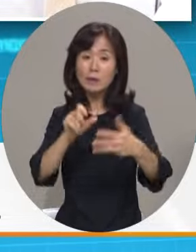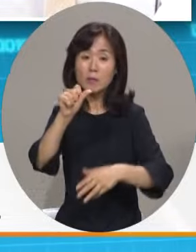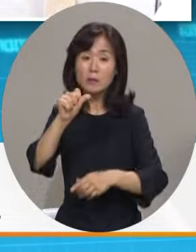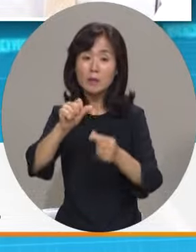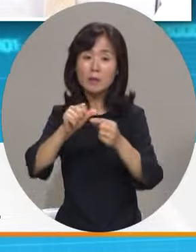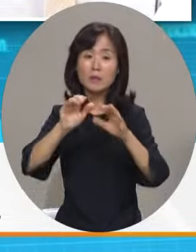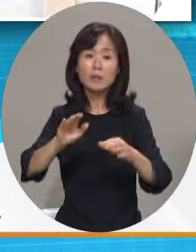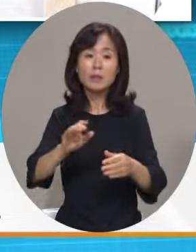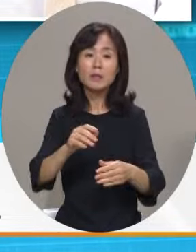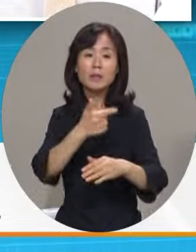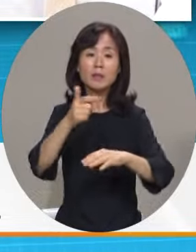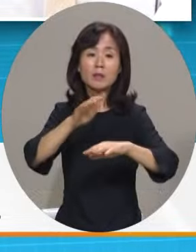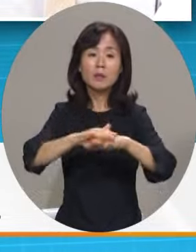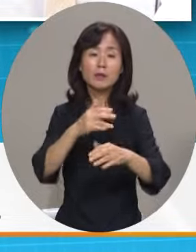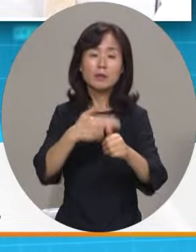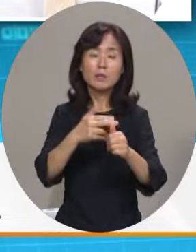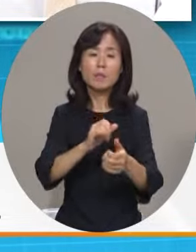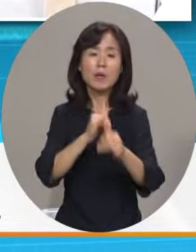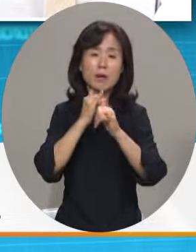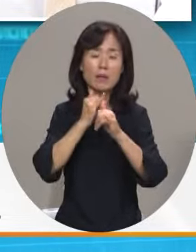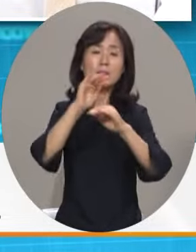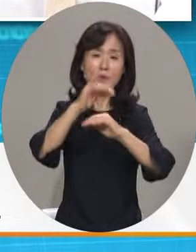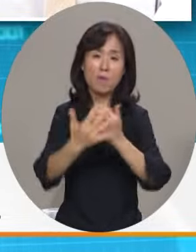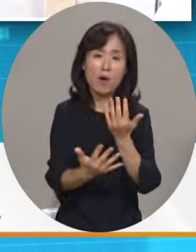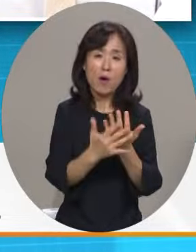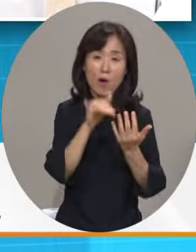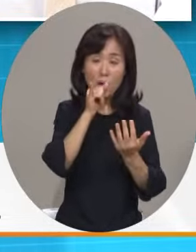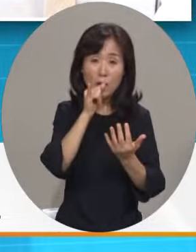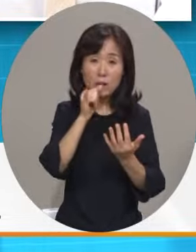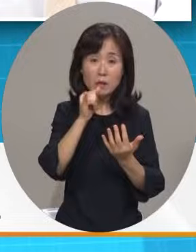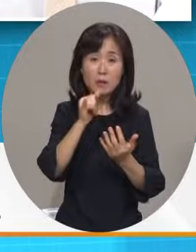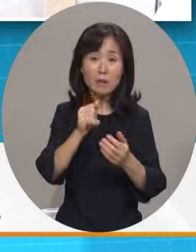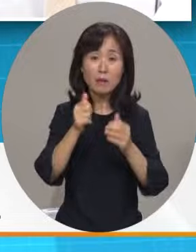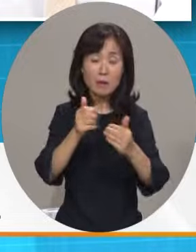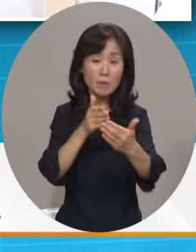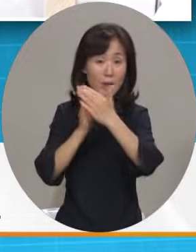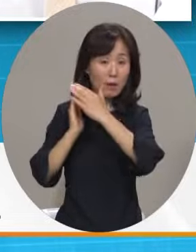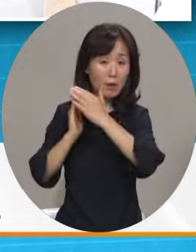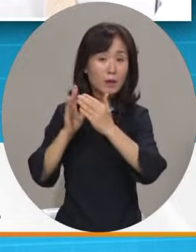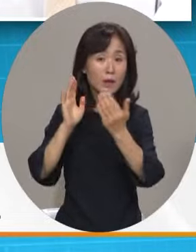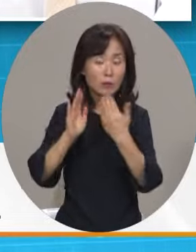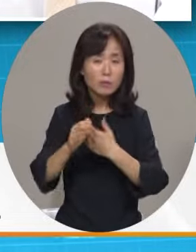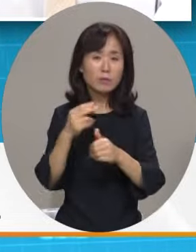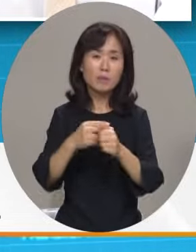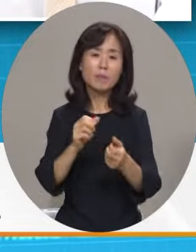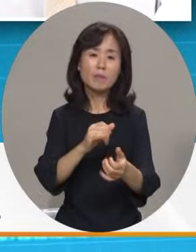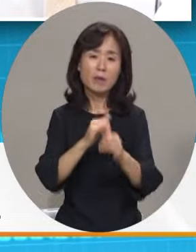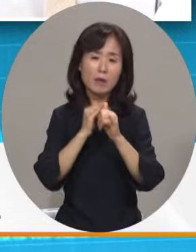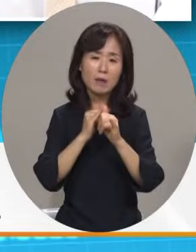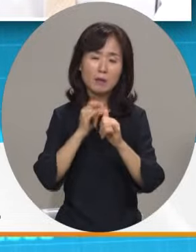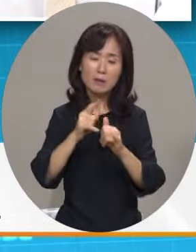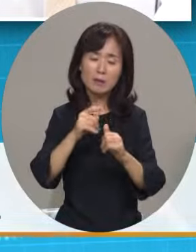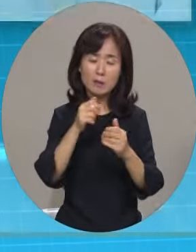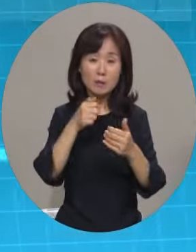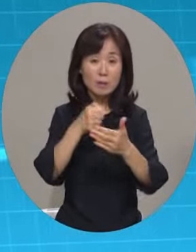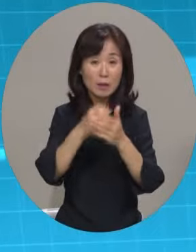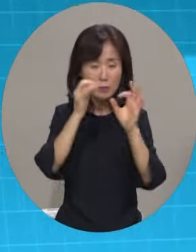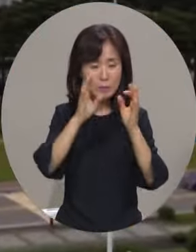각하 나오고 나서 선생님 돌아가셨거든요. 그런 헌법재판소의 판단은 다소 좀 유감이 되는 그런 판단이라는 생각이 들고